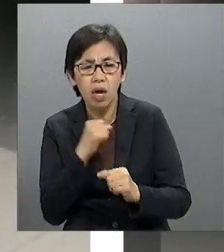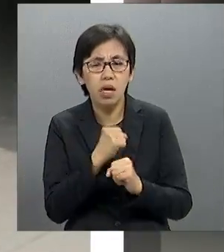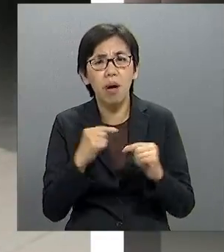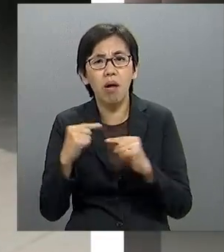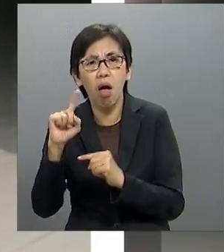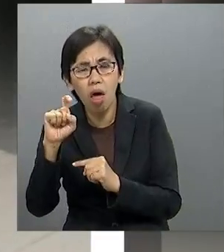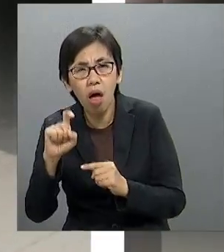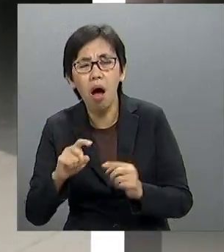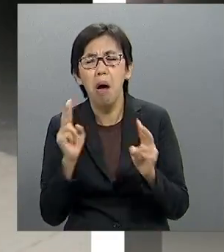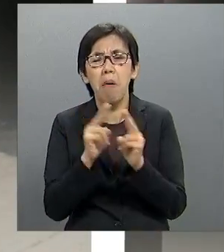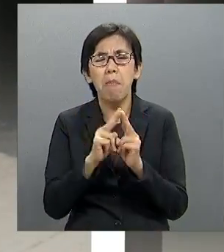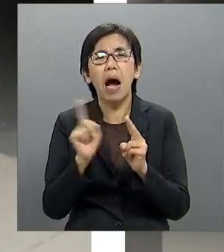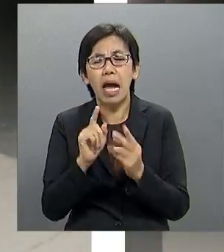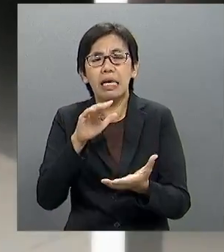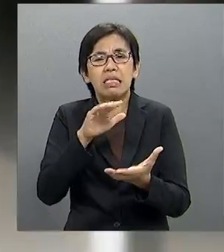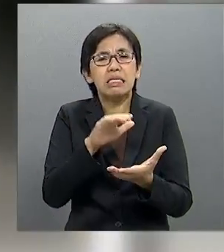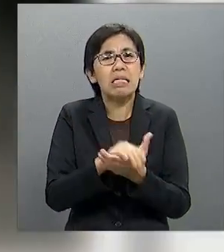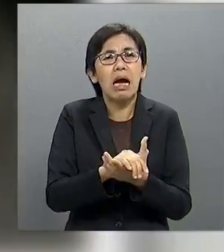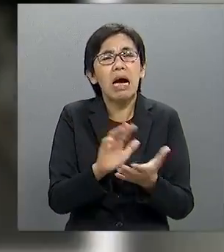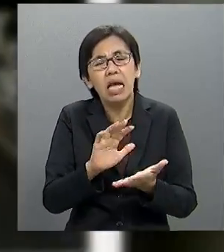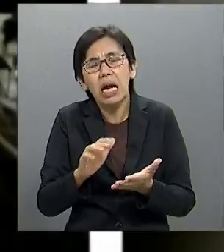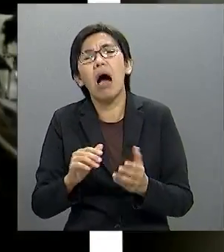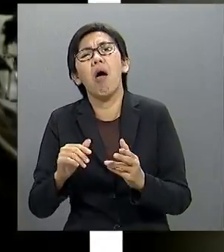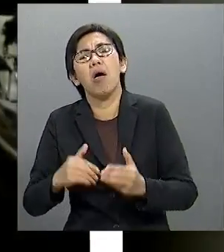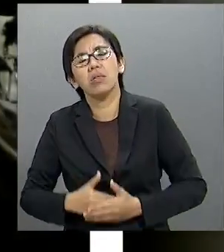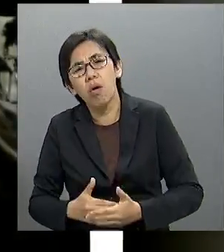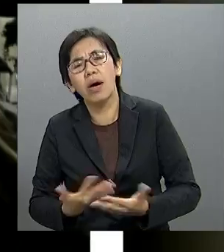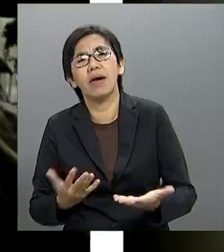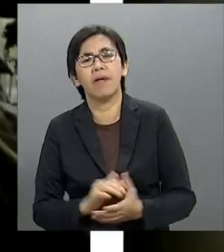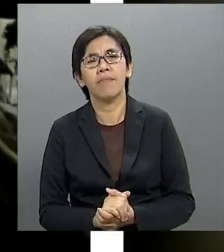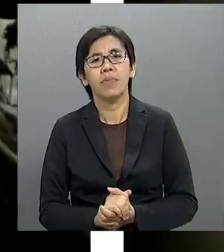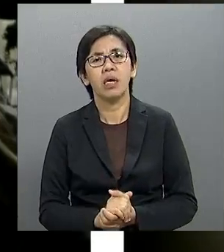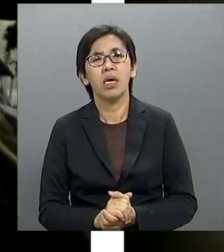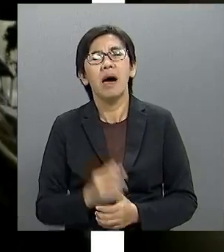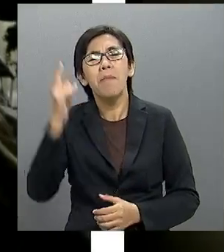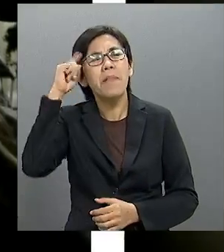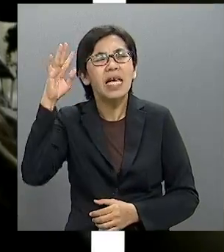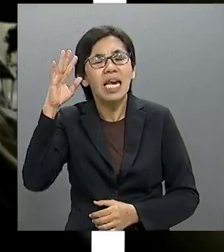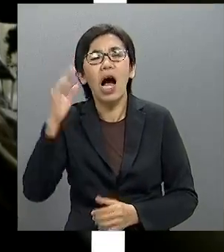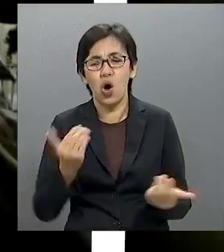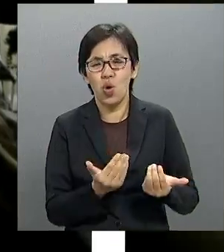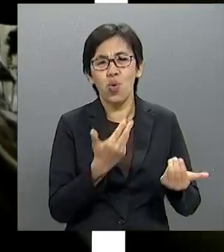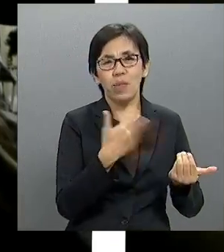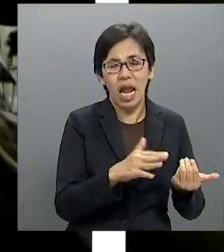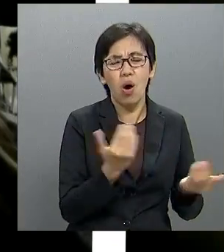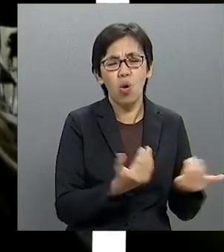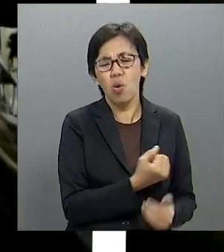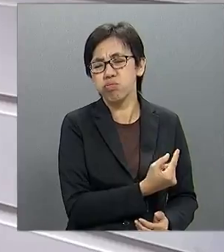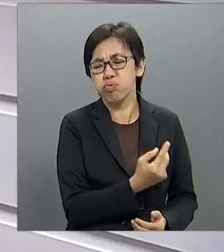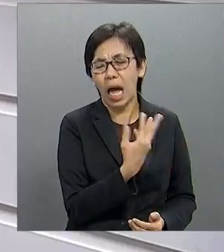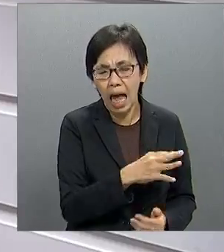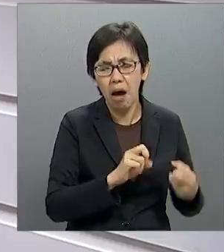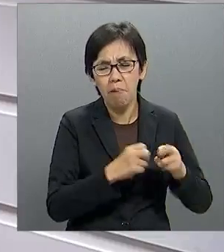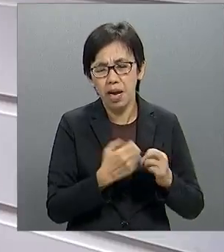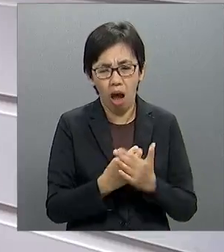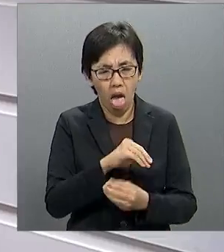สัมพันธ์นอกสมรสหรือเป็นเพศสัมพันธ์ที่เขาไม่ได้ตั้งใจจะมีเขามีลูกอยู่แล้วจำนวนมากก็มีปัญหาทางเศรษฐกิจก็